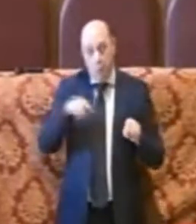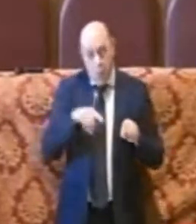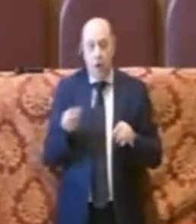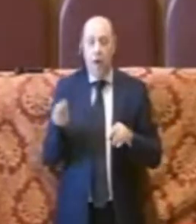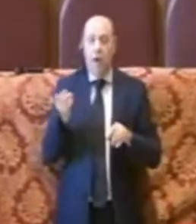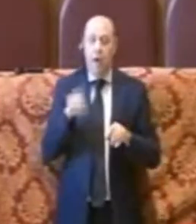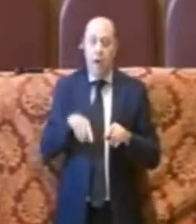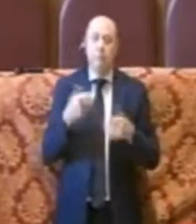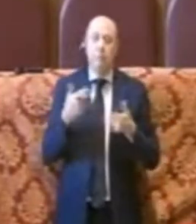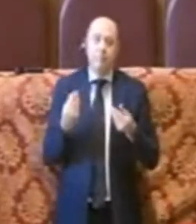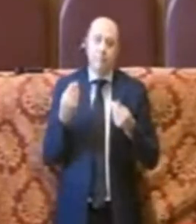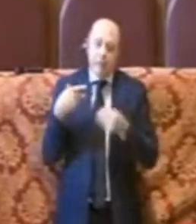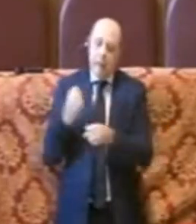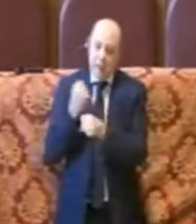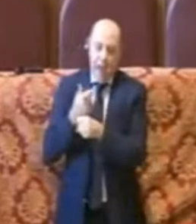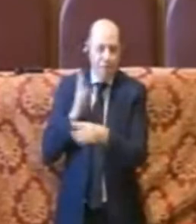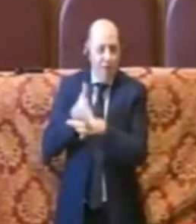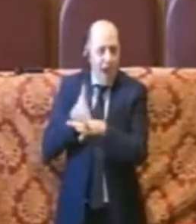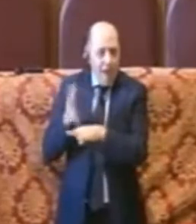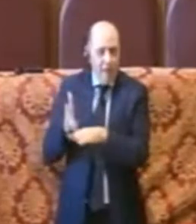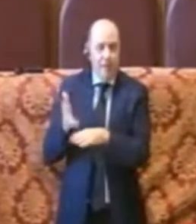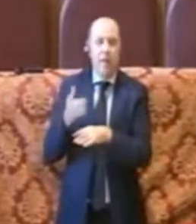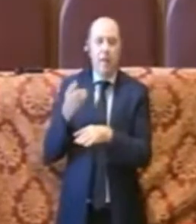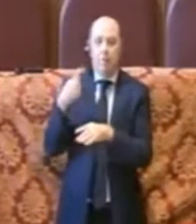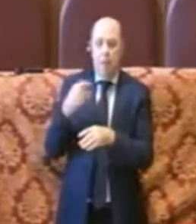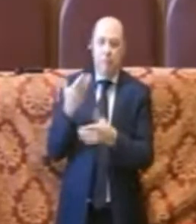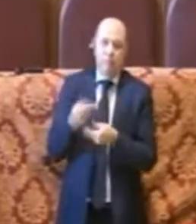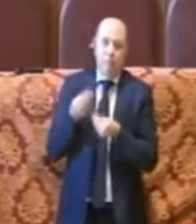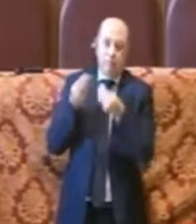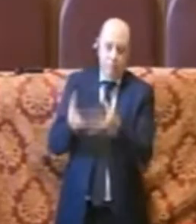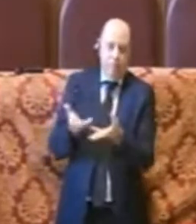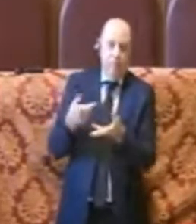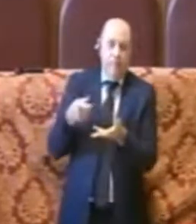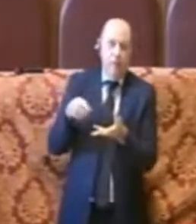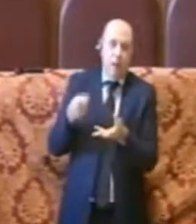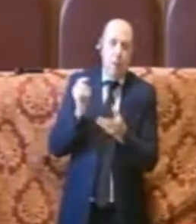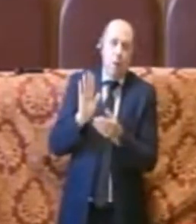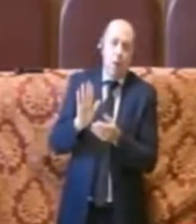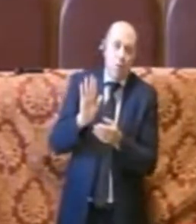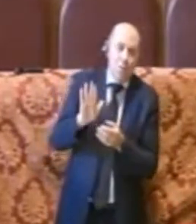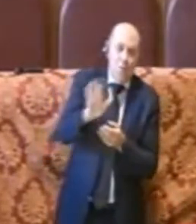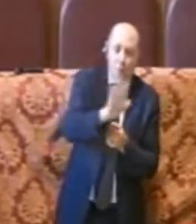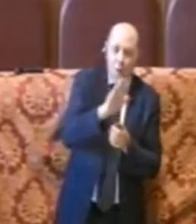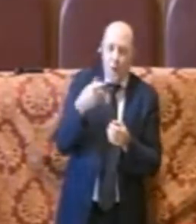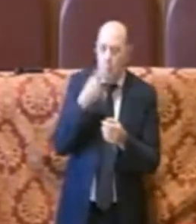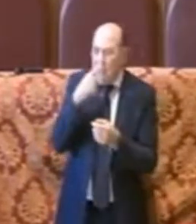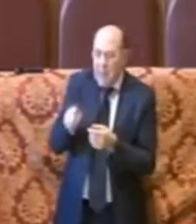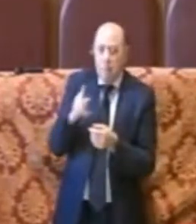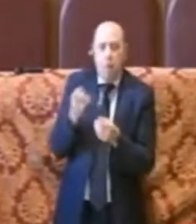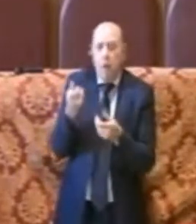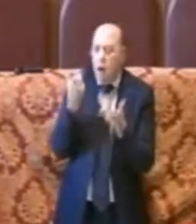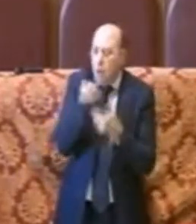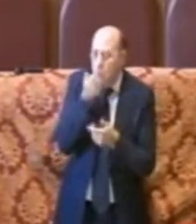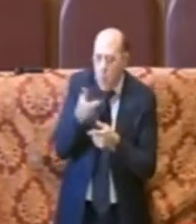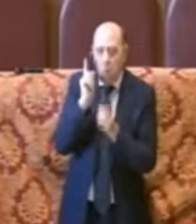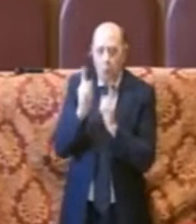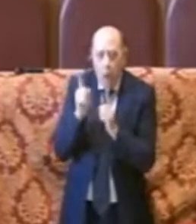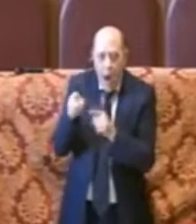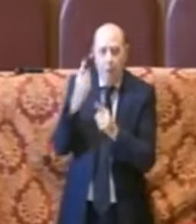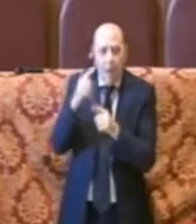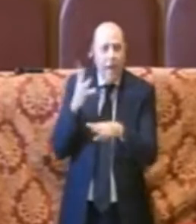gli interventi a valle degli stessi o comunque durante di una targa insomma, identificativa di quello che è